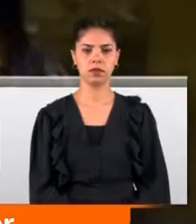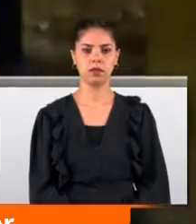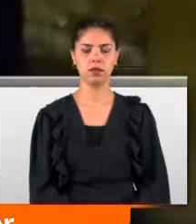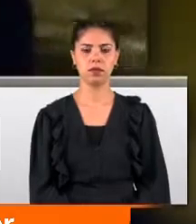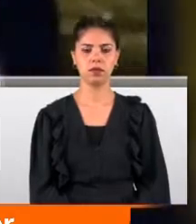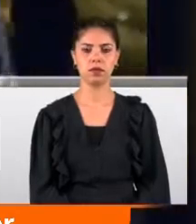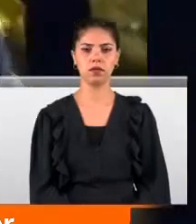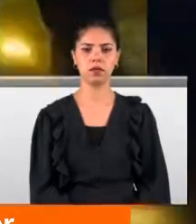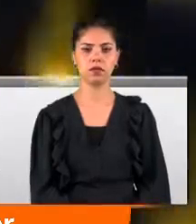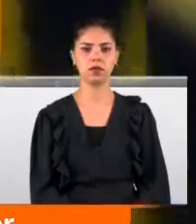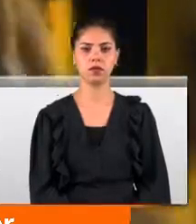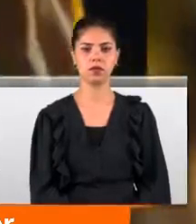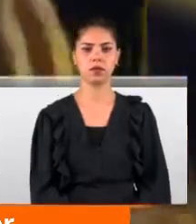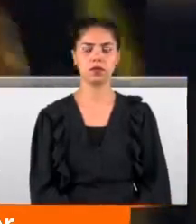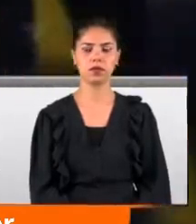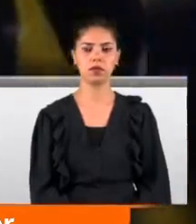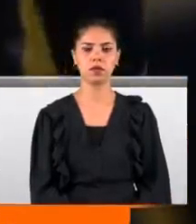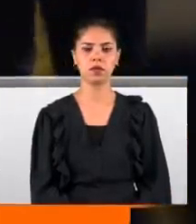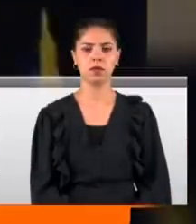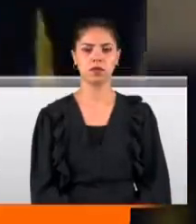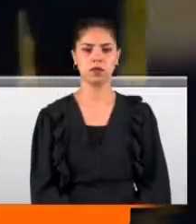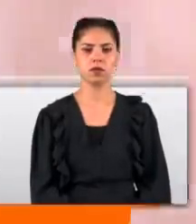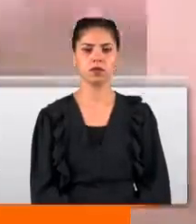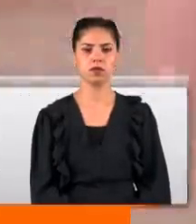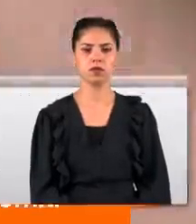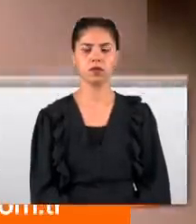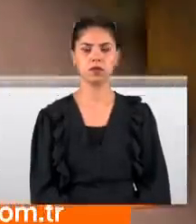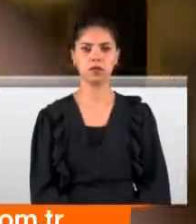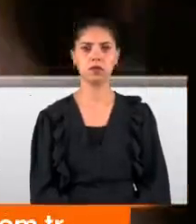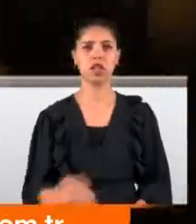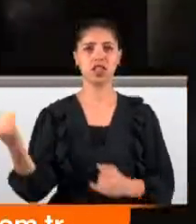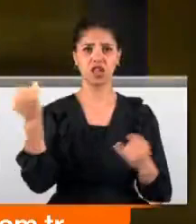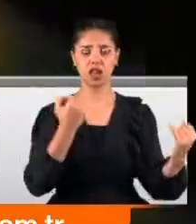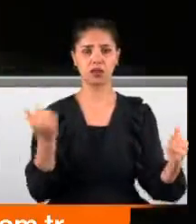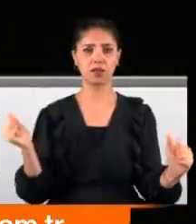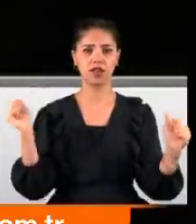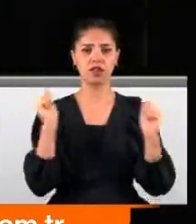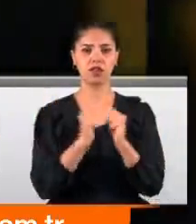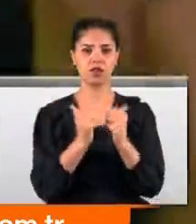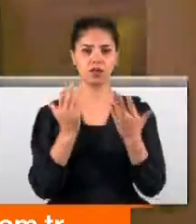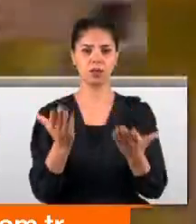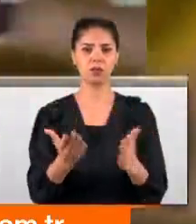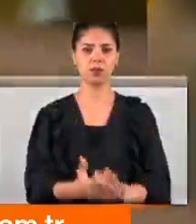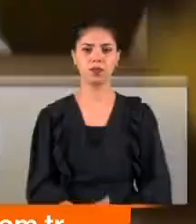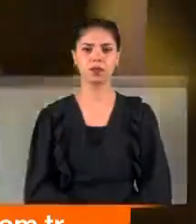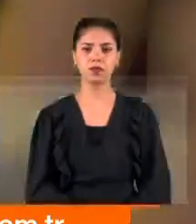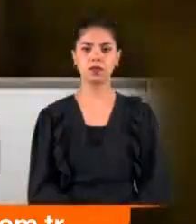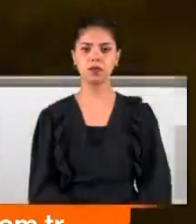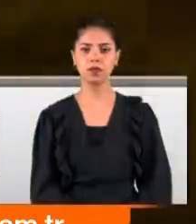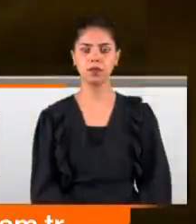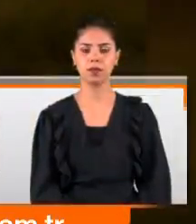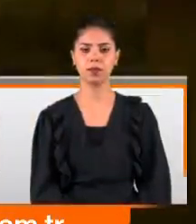muhatap olsun adamı beni menejeri benim kardeşim tartışma giderek buydu O